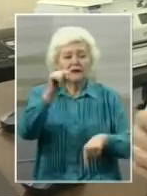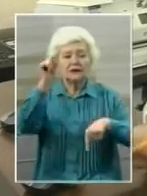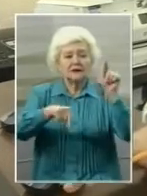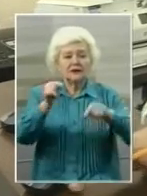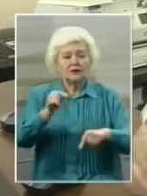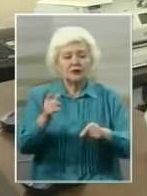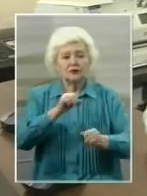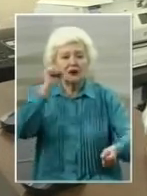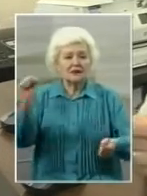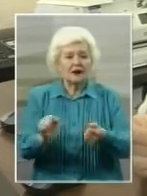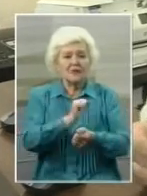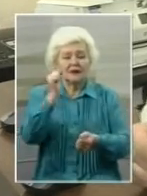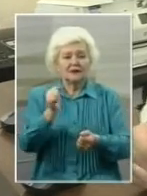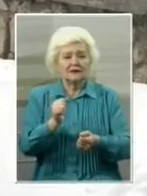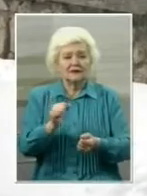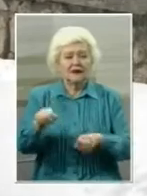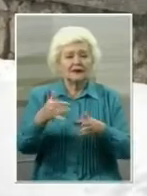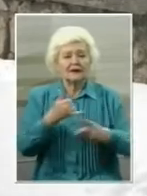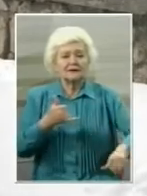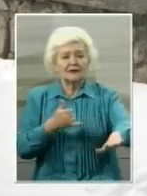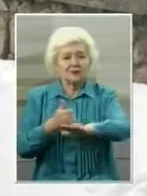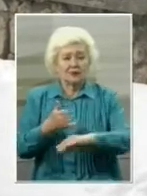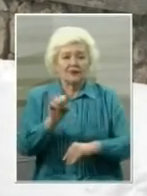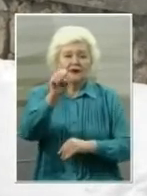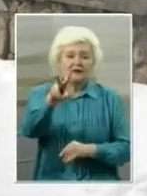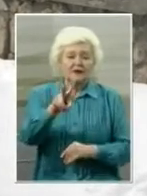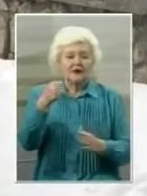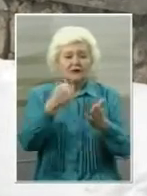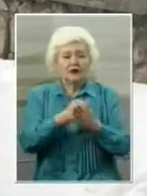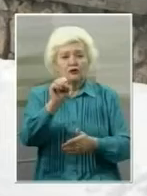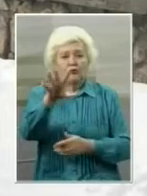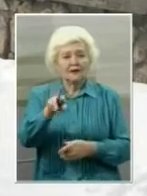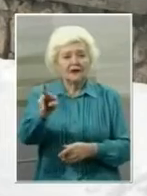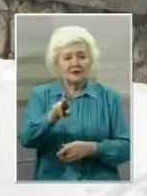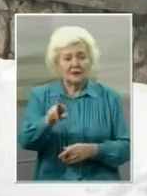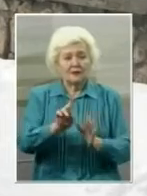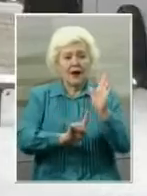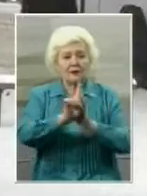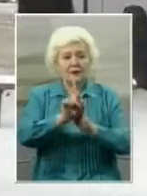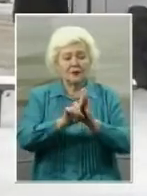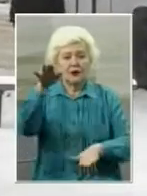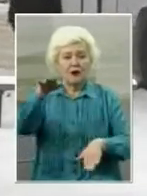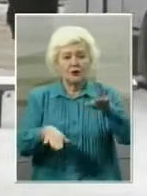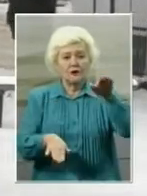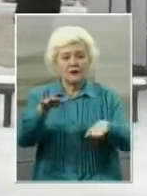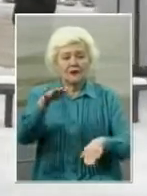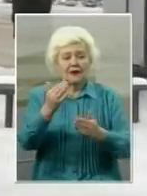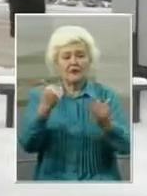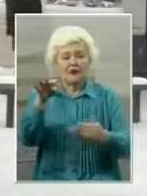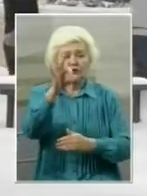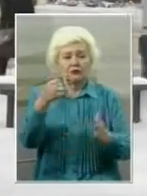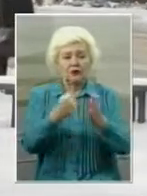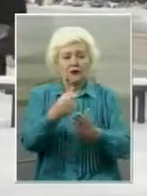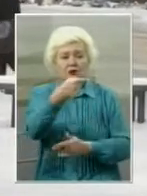таки ще й замерзне на землі. З 12 по 15 січня температура коливатиметься від 0